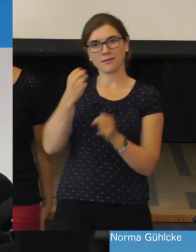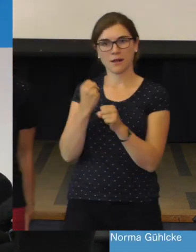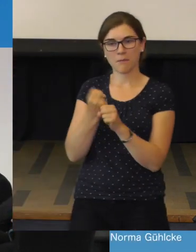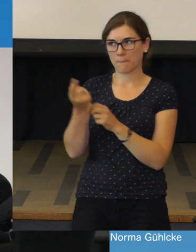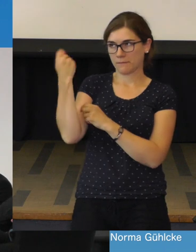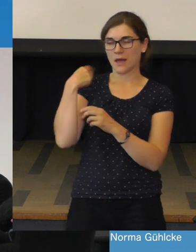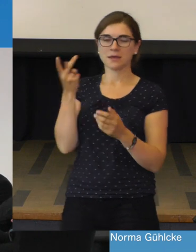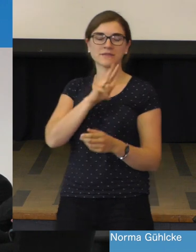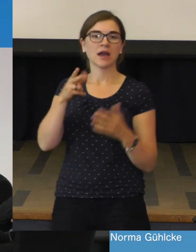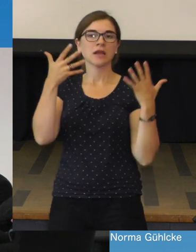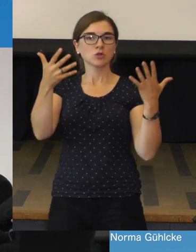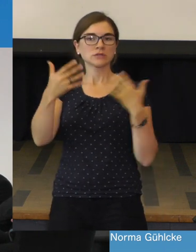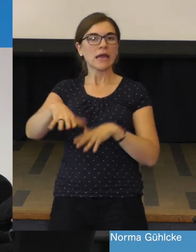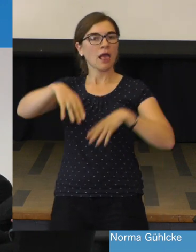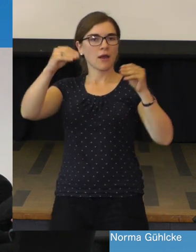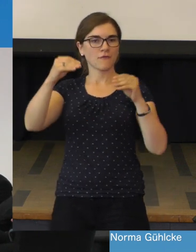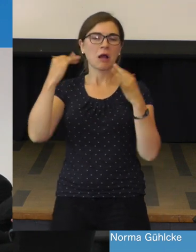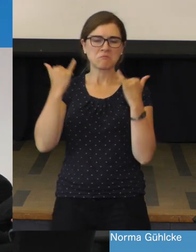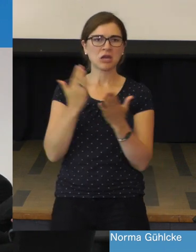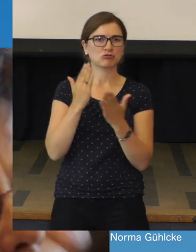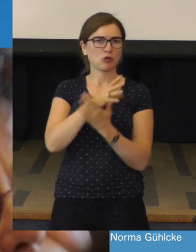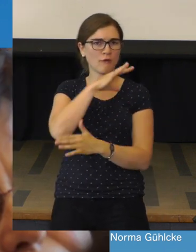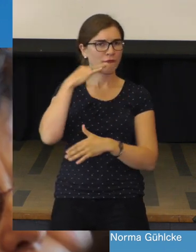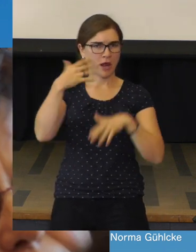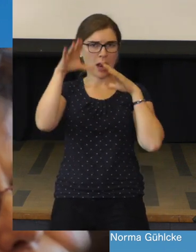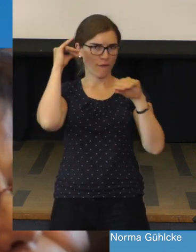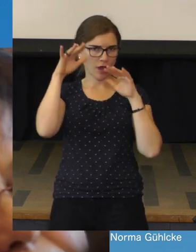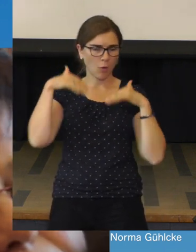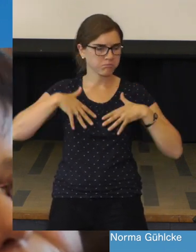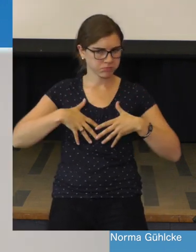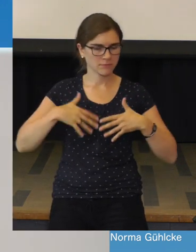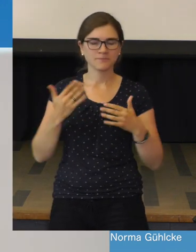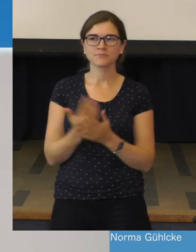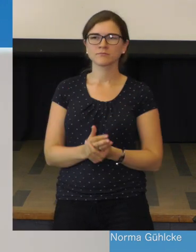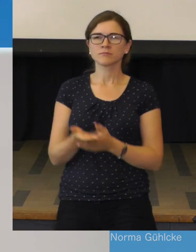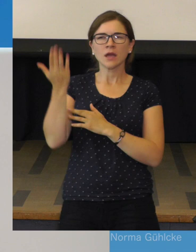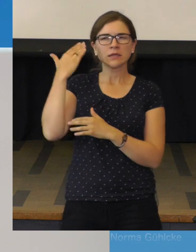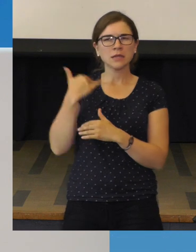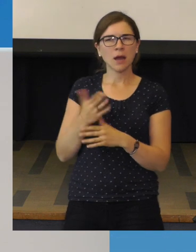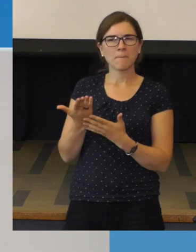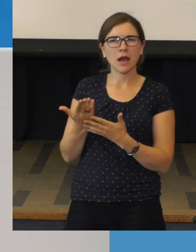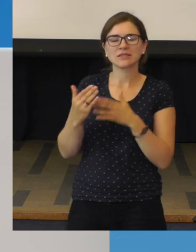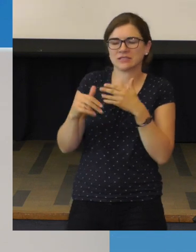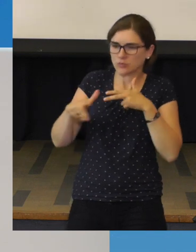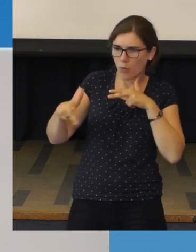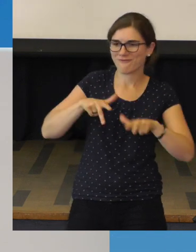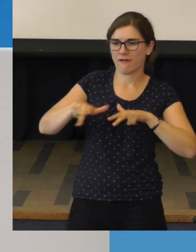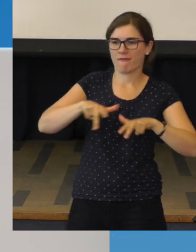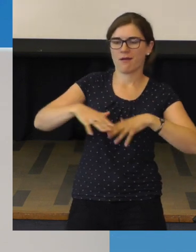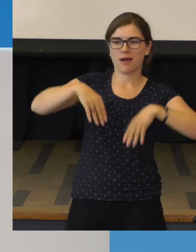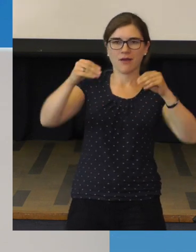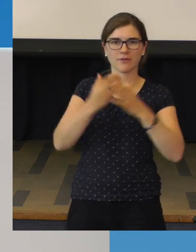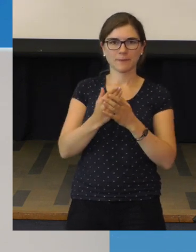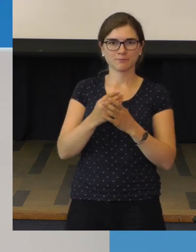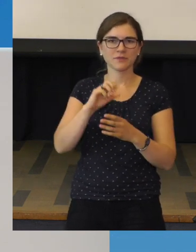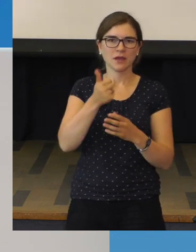2010, haben wir auch sehr viel Erfahrung mittlerweile. Initial ist dieses Verfahren gekommen, da hat man, wie das bei neuen Verfahren ist,